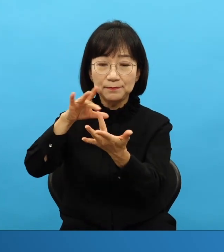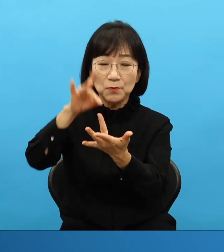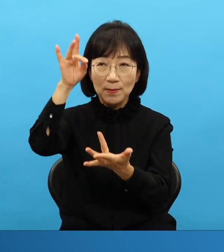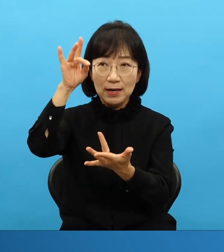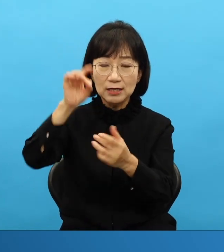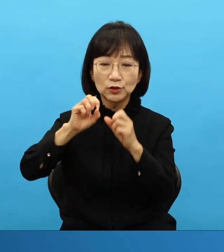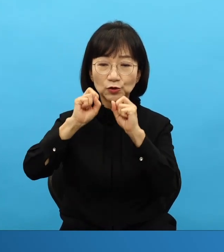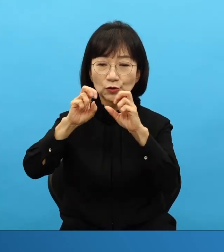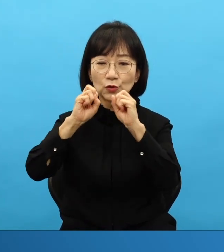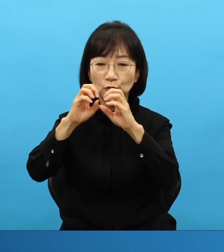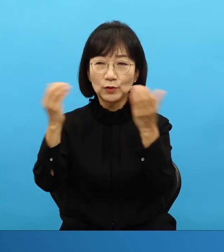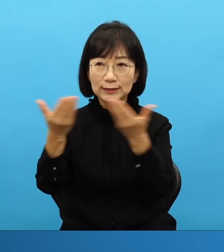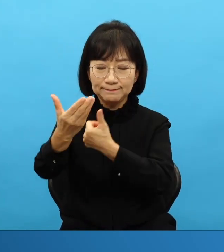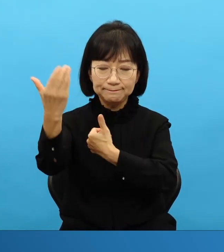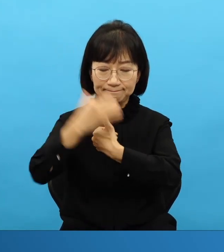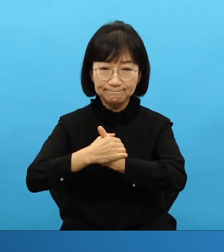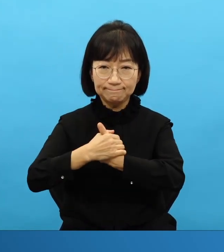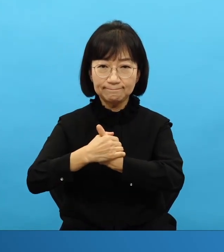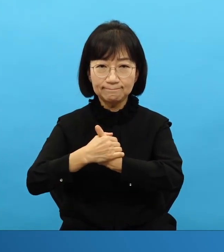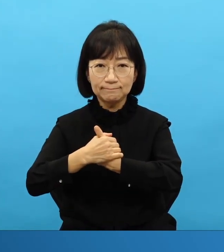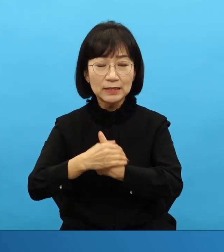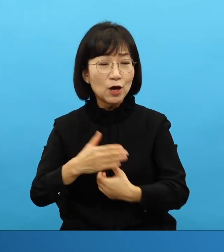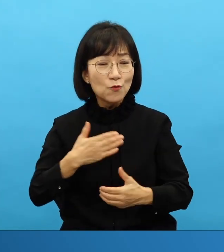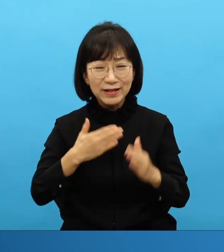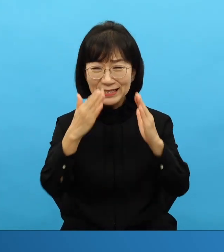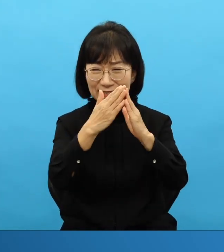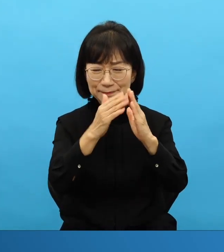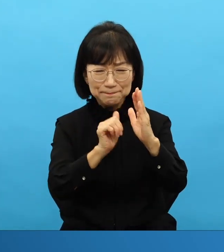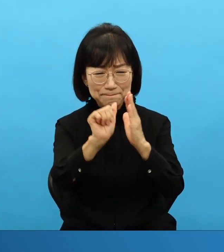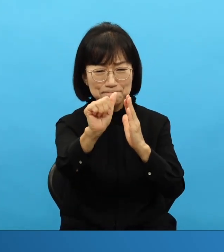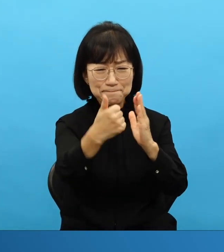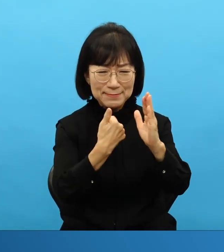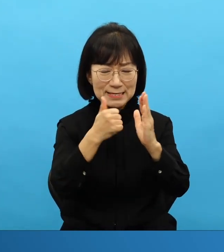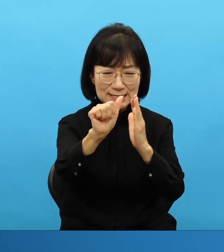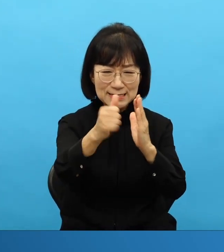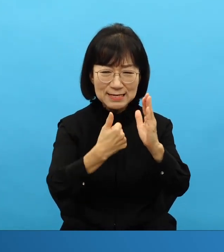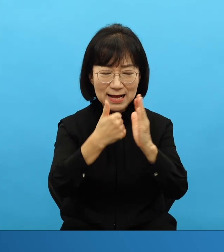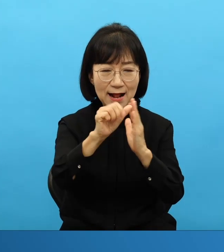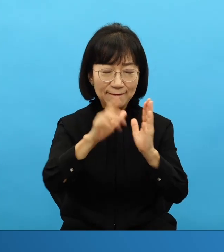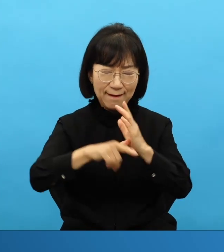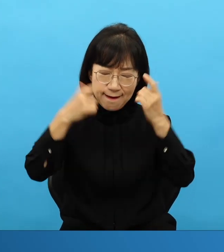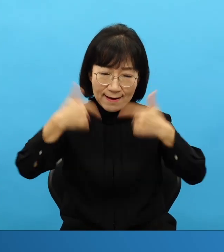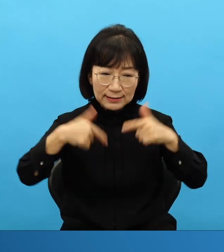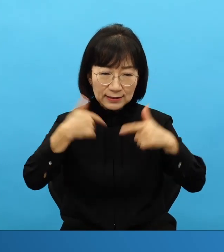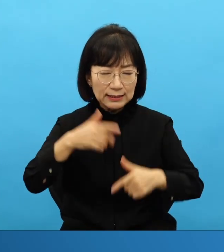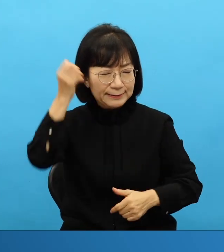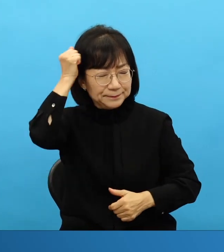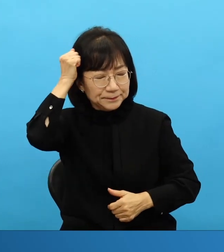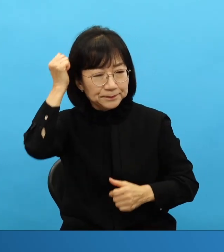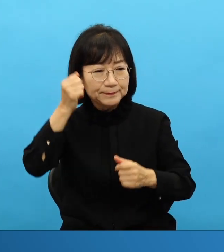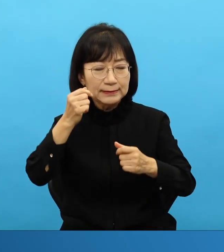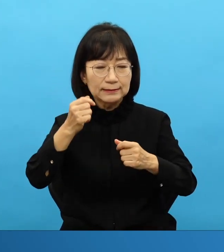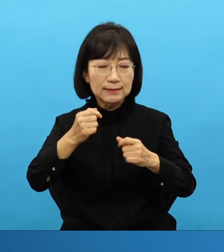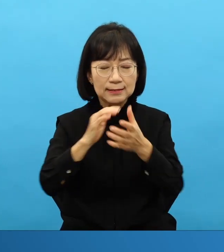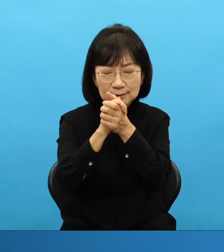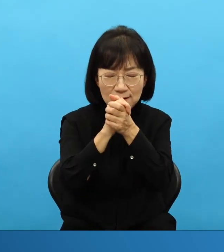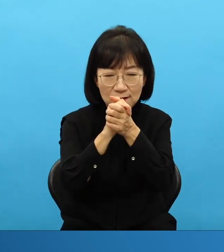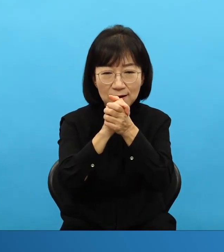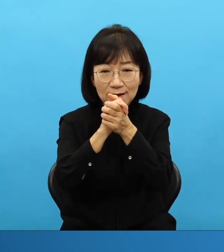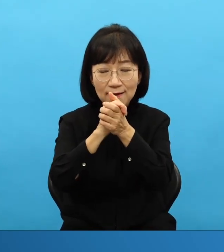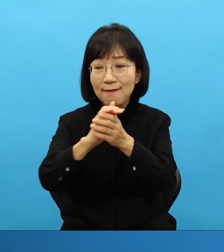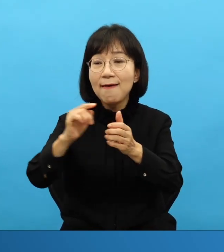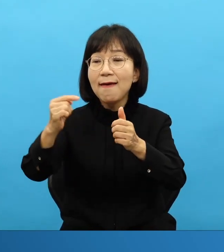的传道者。 들어가고 나가고 할 때마다 외쳐라는 거예요. 出入的时候总是要在呐喊，心里头。 그러면 주어진